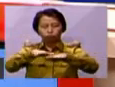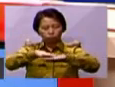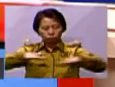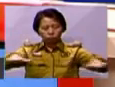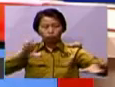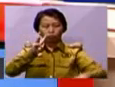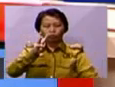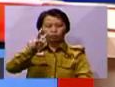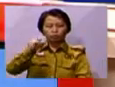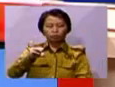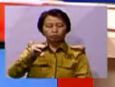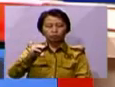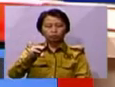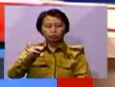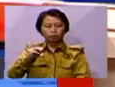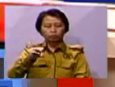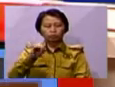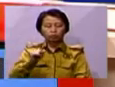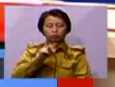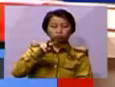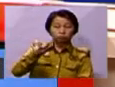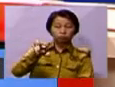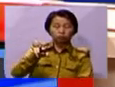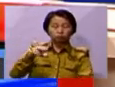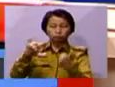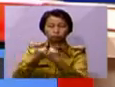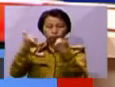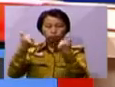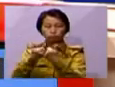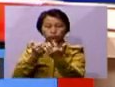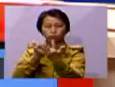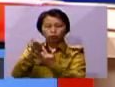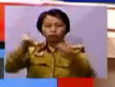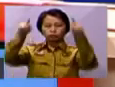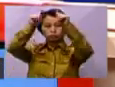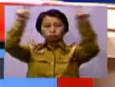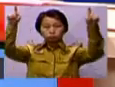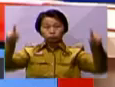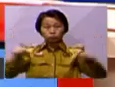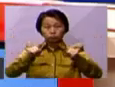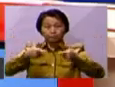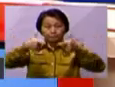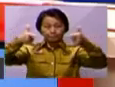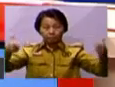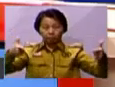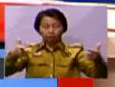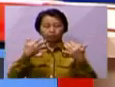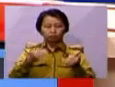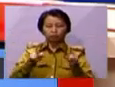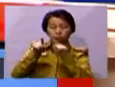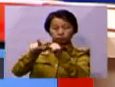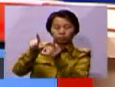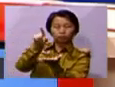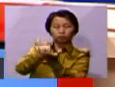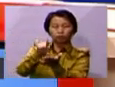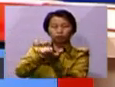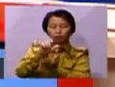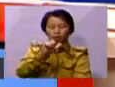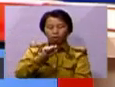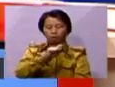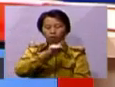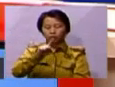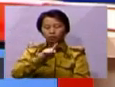Wangsa Perdana di Wangsa Maju untuk menyaksikan perlawanan menerusi skrin gergasi. Yo, kita bersama wartawan Azizi Harun